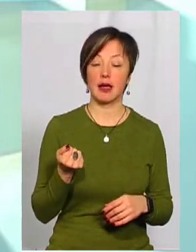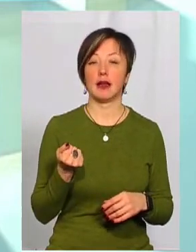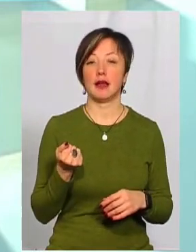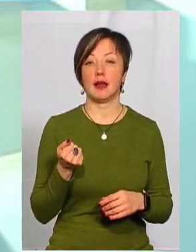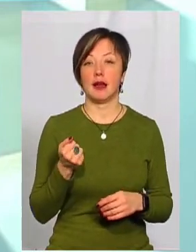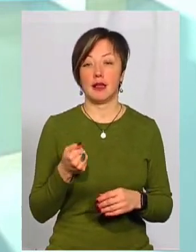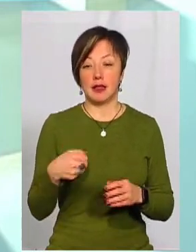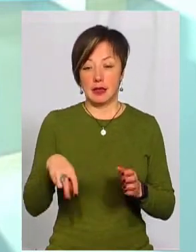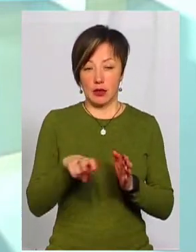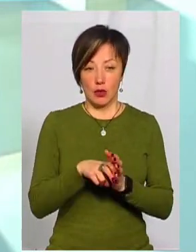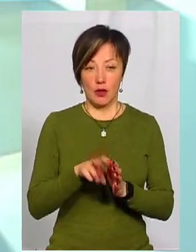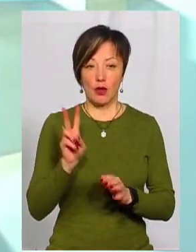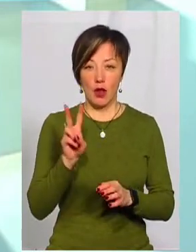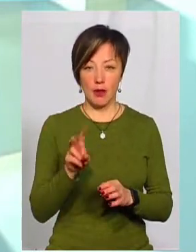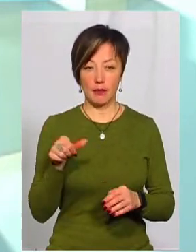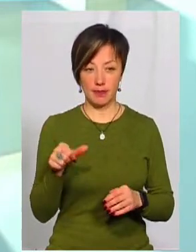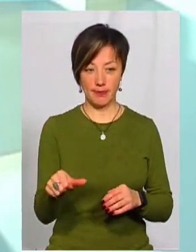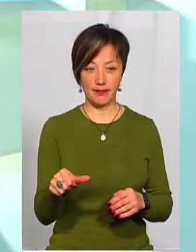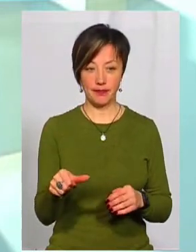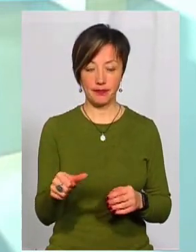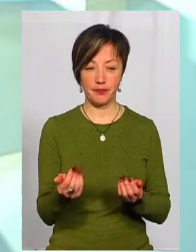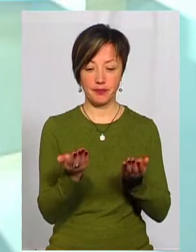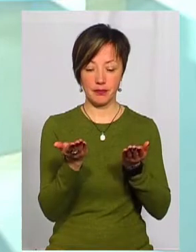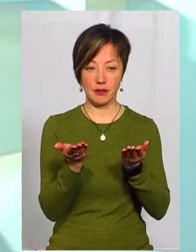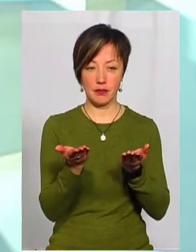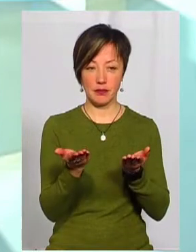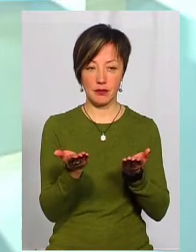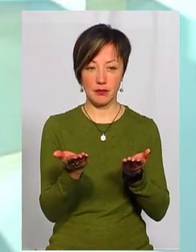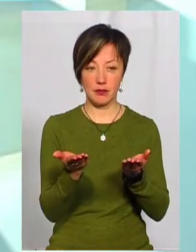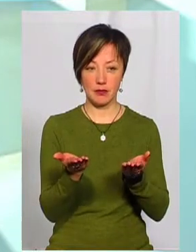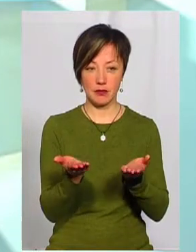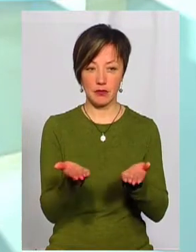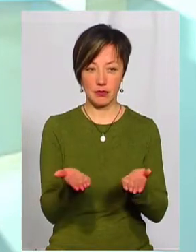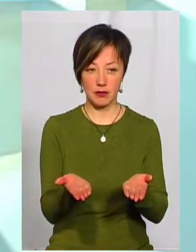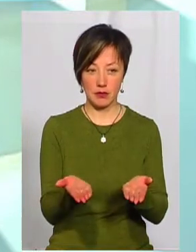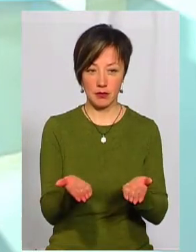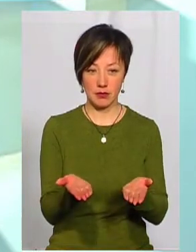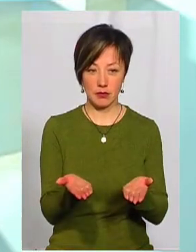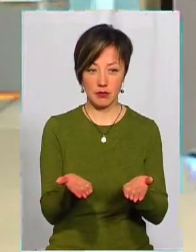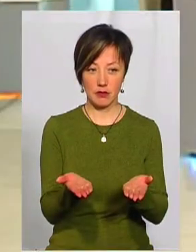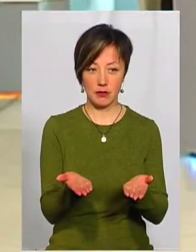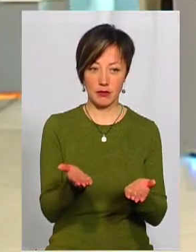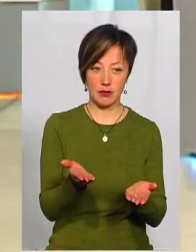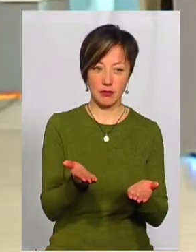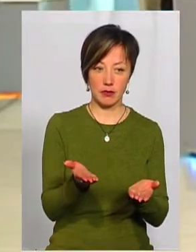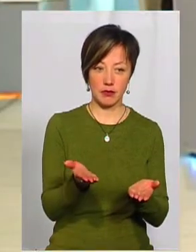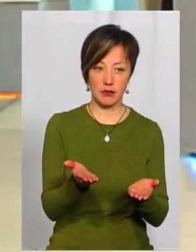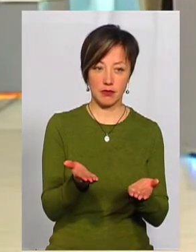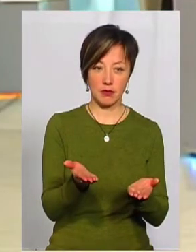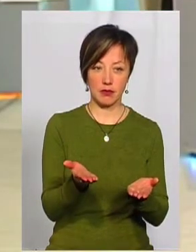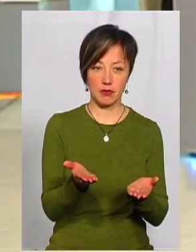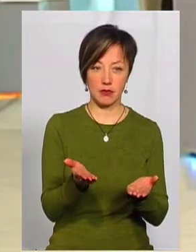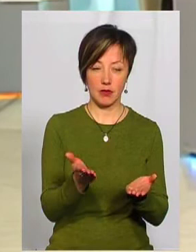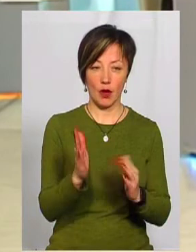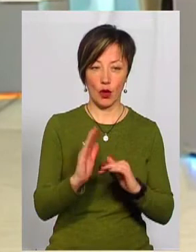в тролейбус, натискає відповідну кнопочку, тролейбус приймає нахил в праву сторону, він в ручному режимі